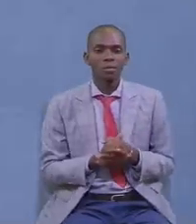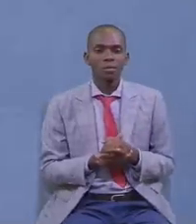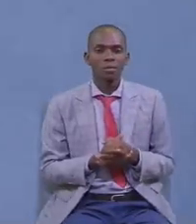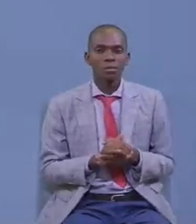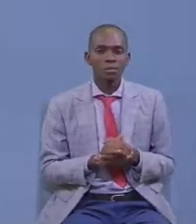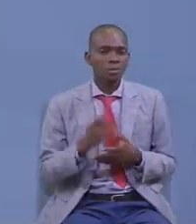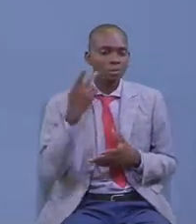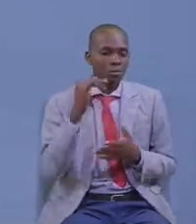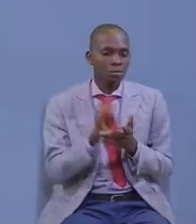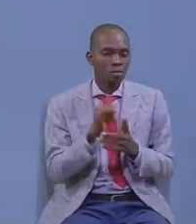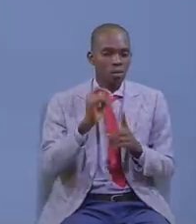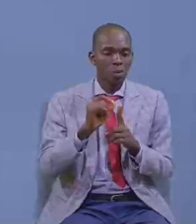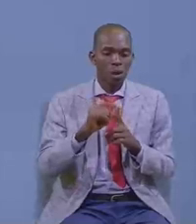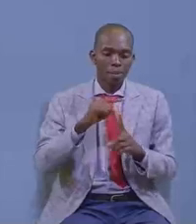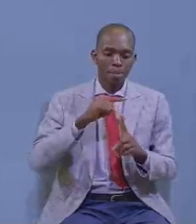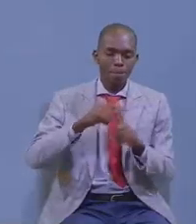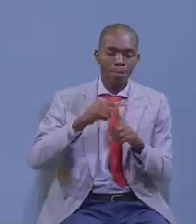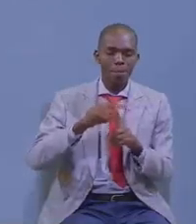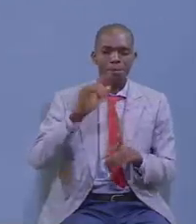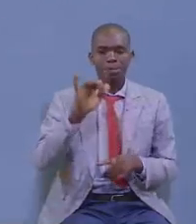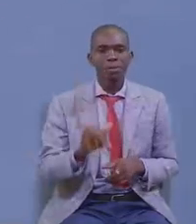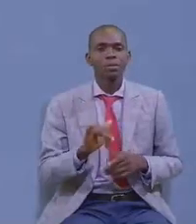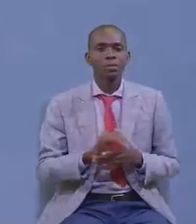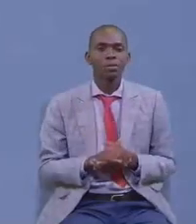Soulignez ça de façon positive.